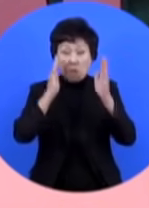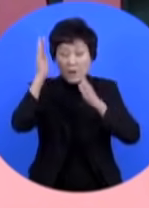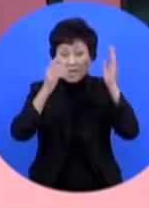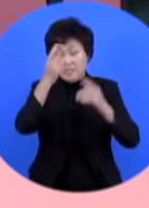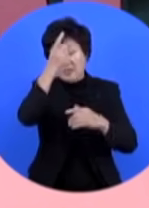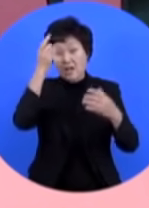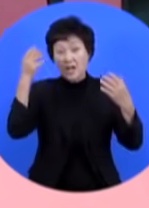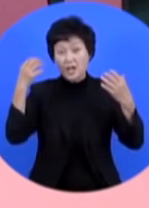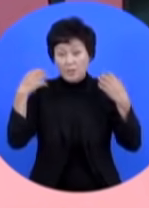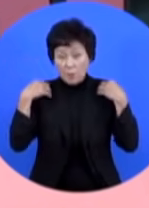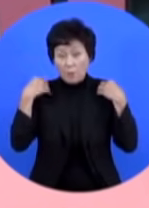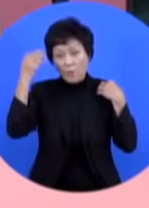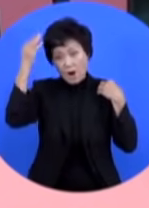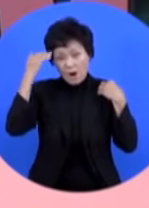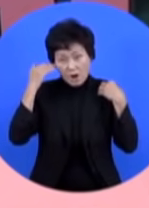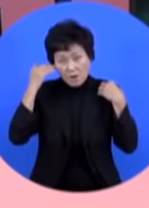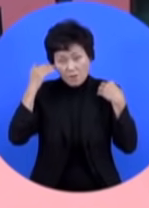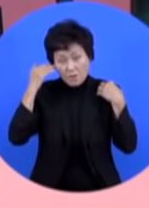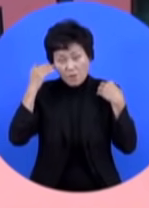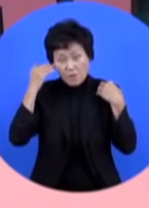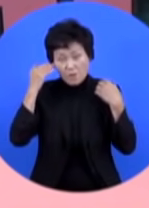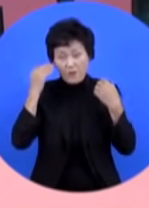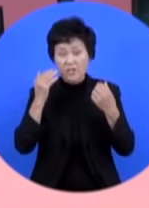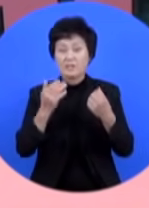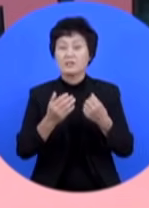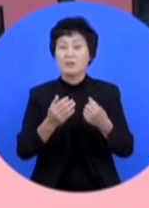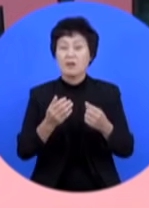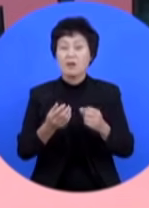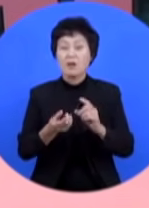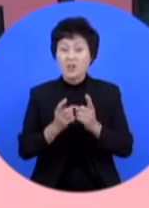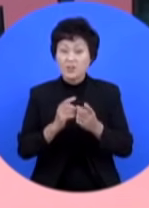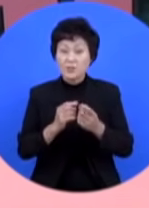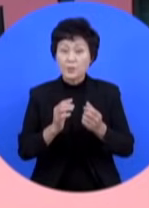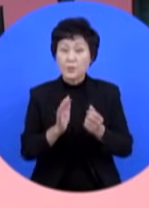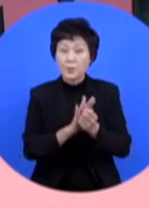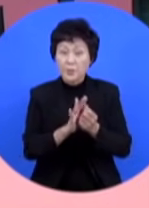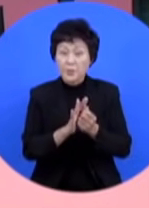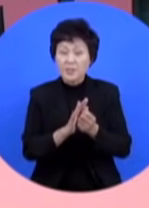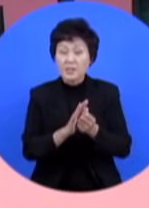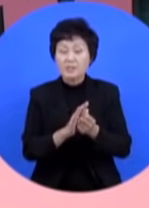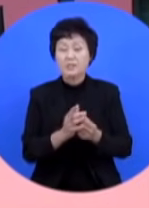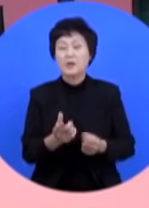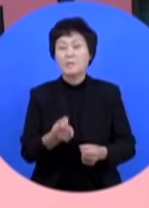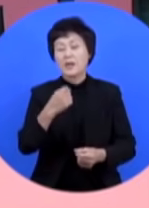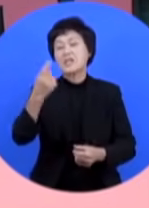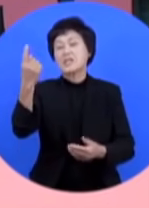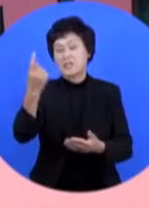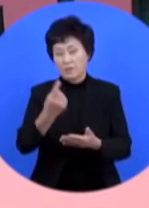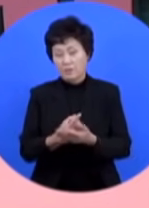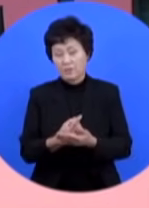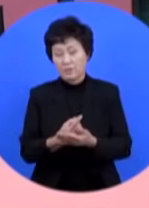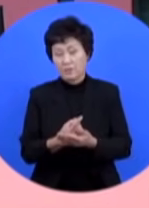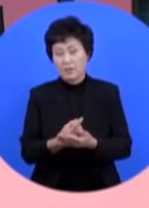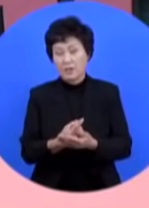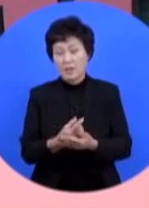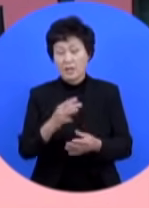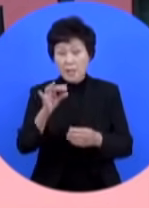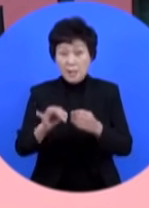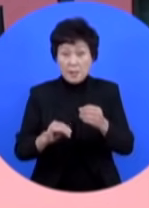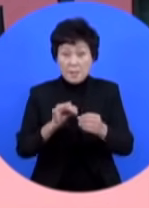정부가 협조해 줘가지고 빨리 시신은 돌아왔습니다. 그 시신이 돌아온 날이 수도권에 100년